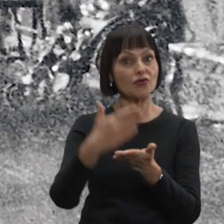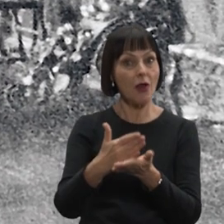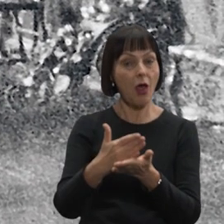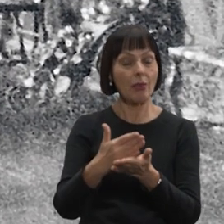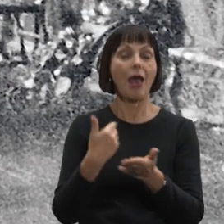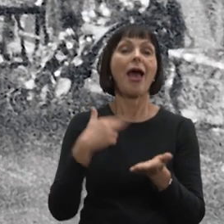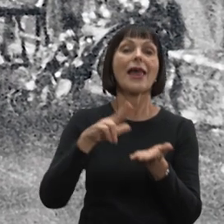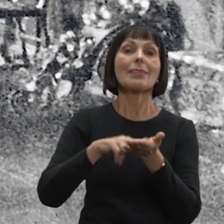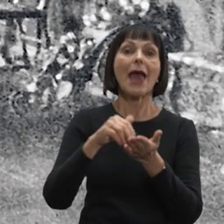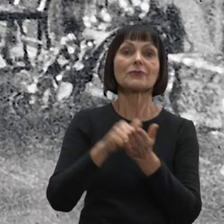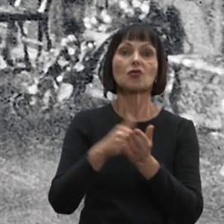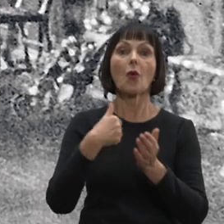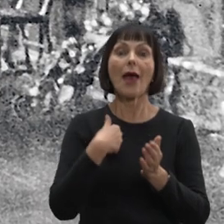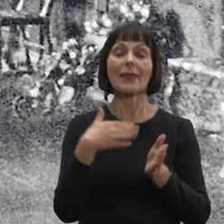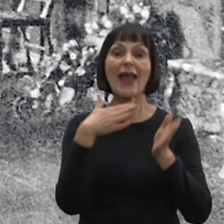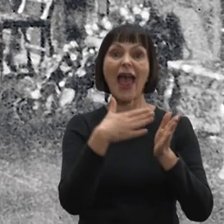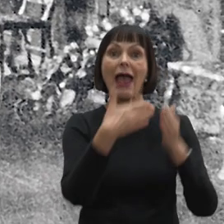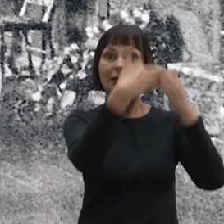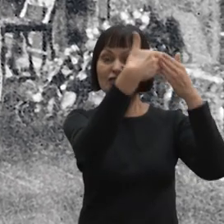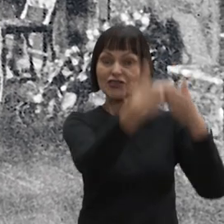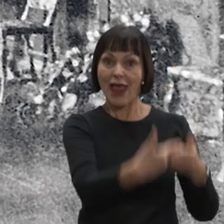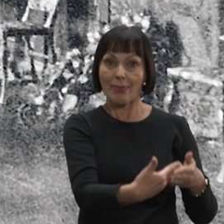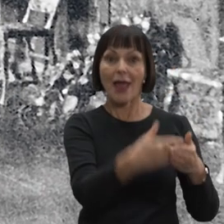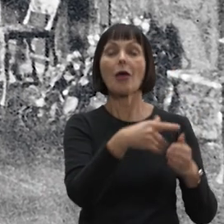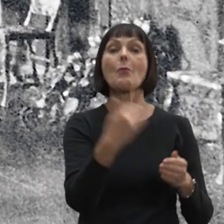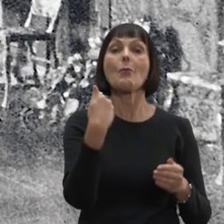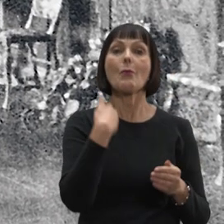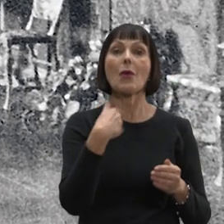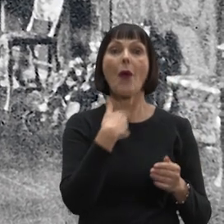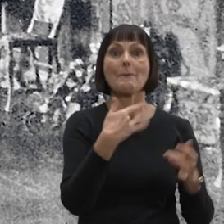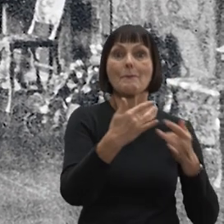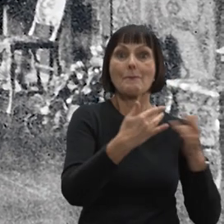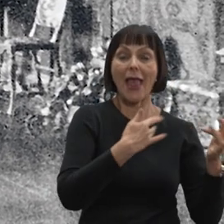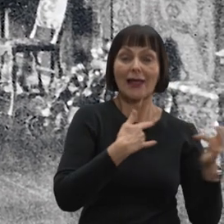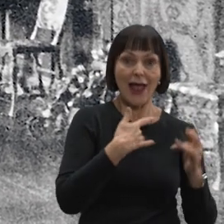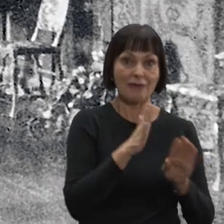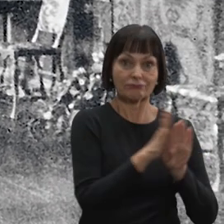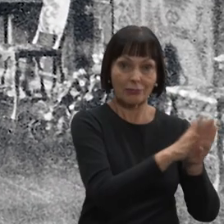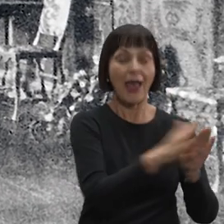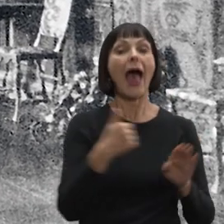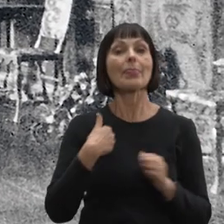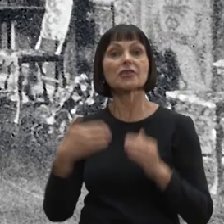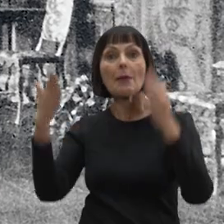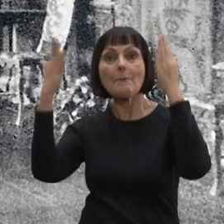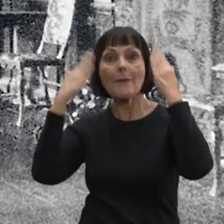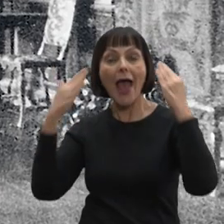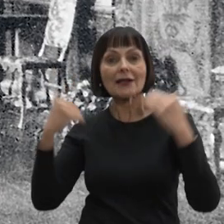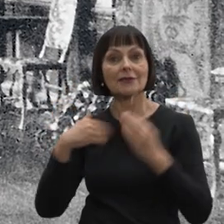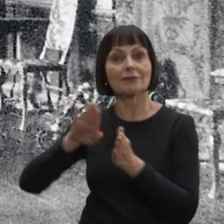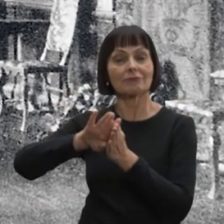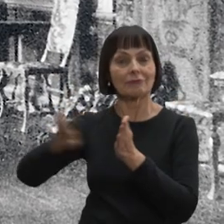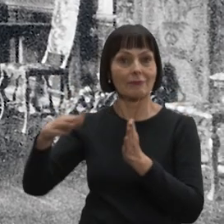cykle, między innymi pasyjny na ścianach północnej i wschodniej oraz maryjny w górnej partii